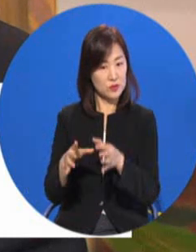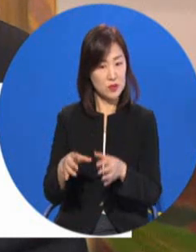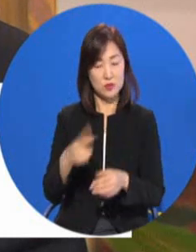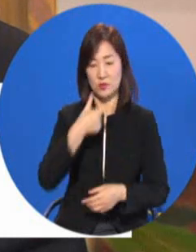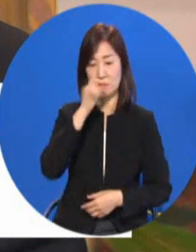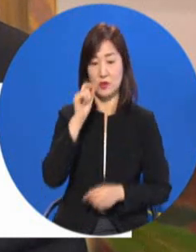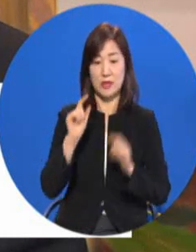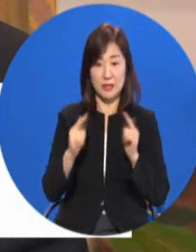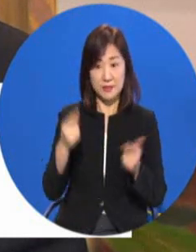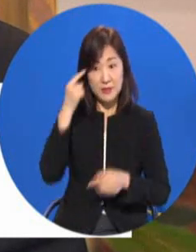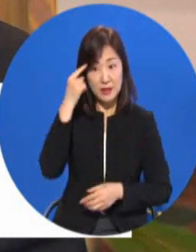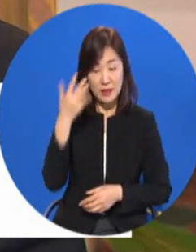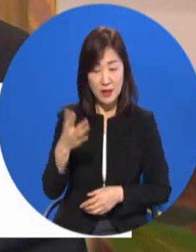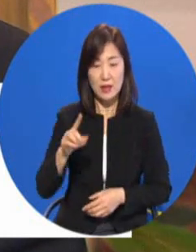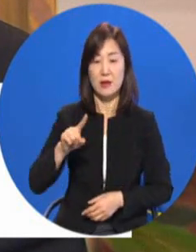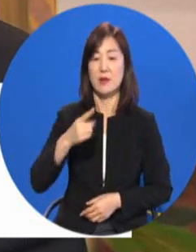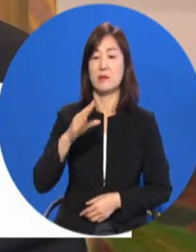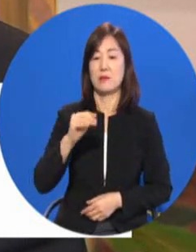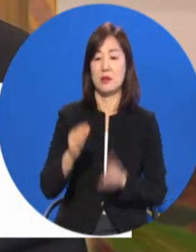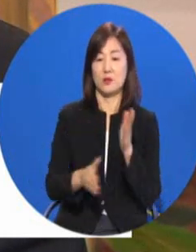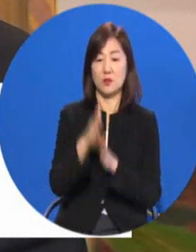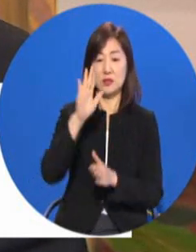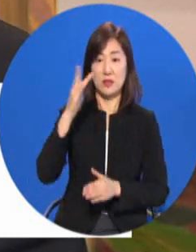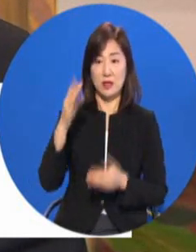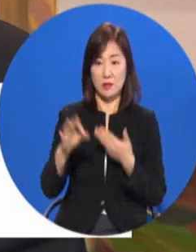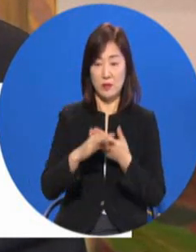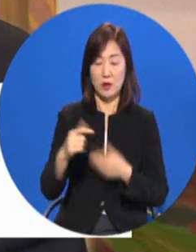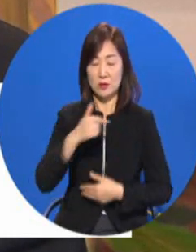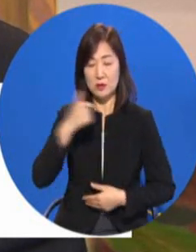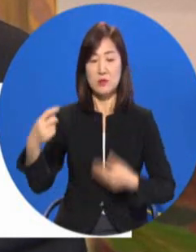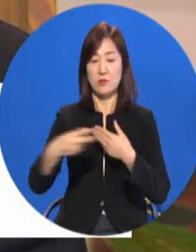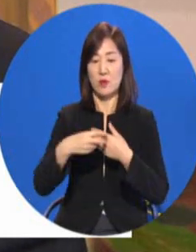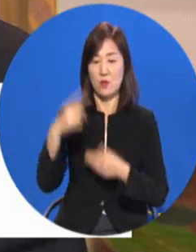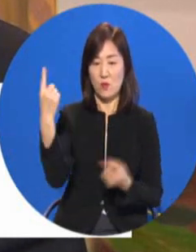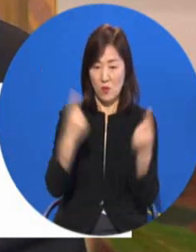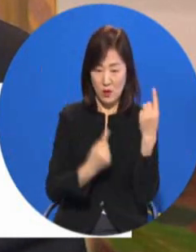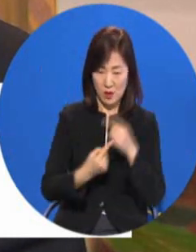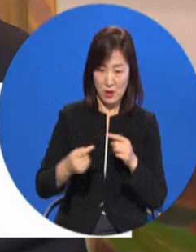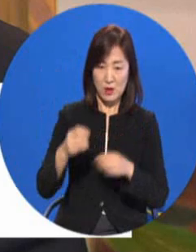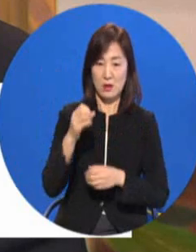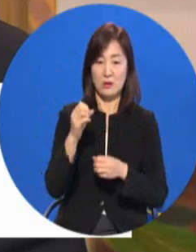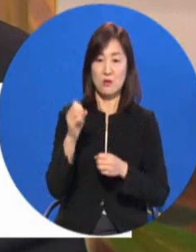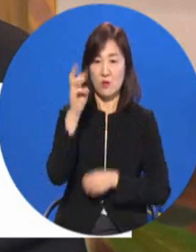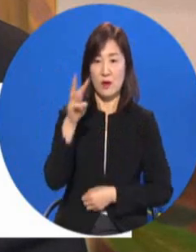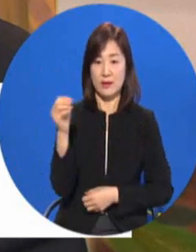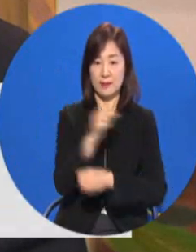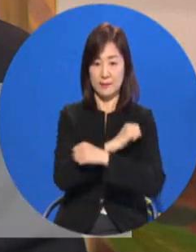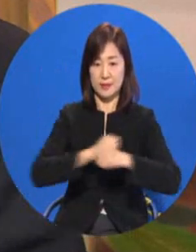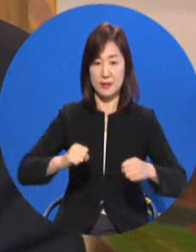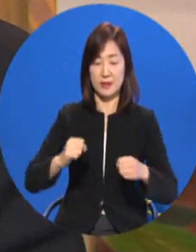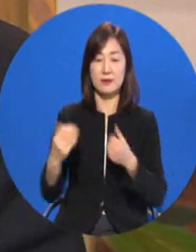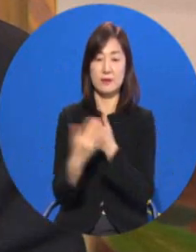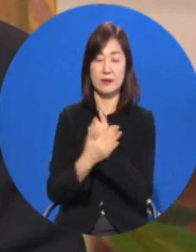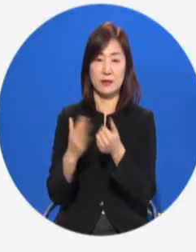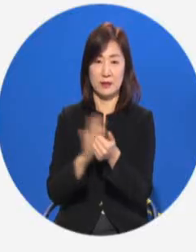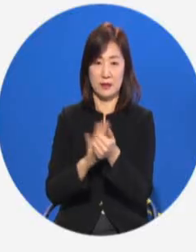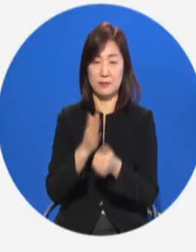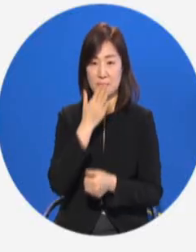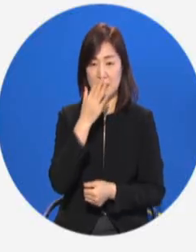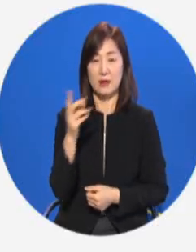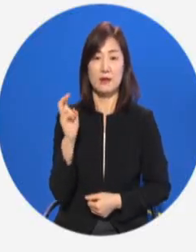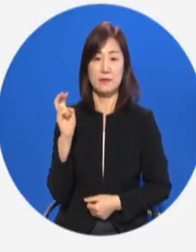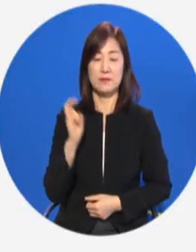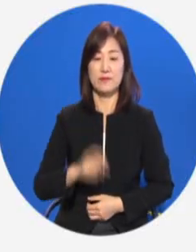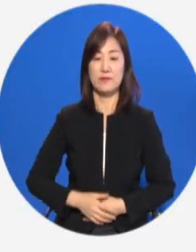그러한 대형 배우니 와서 우리 모든 시민들이 에 황영아 본 있는 분들이 혜택을 볼 수 있나